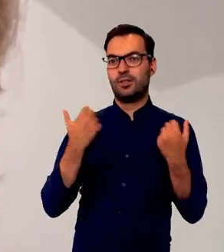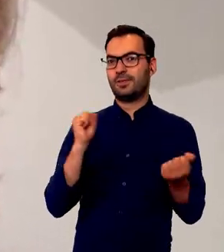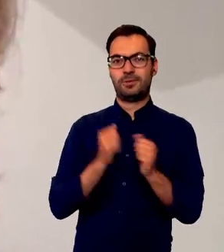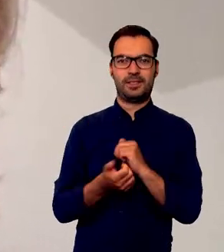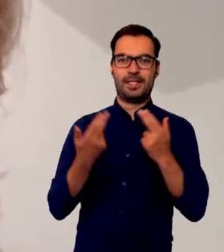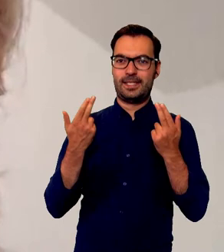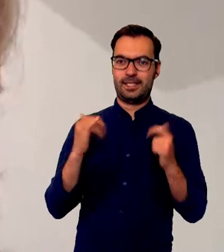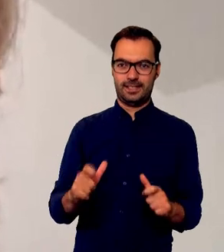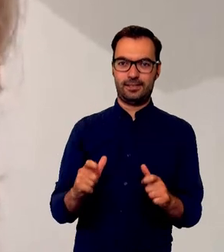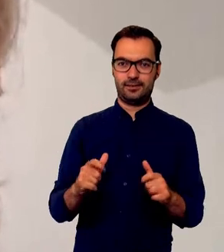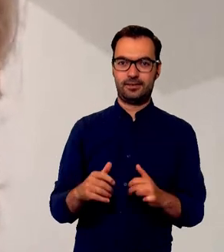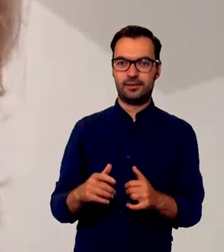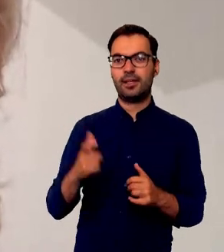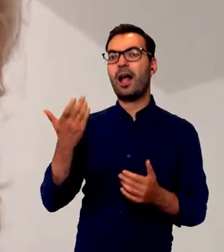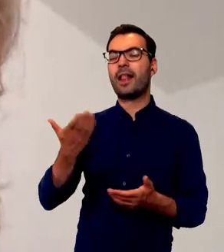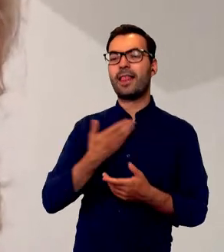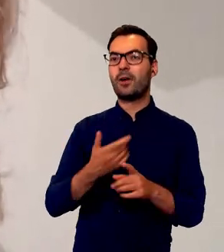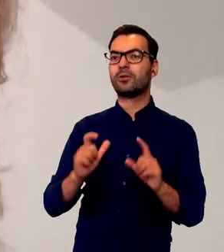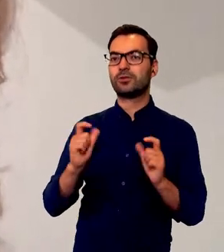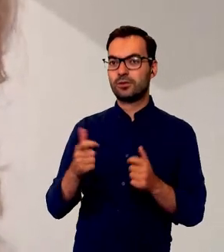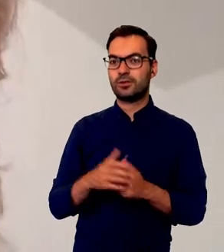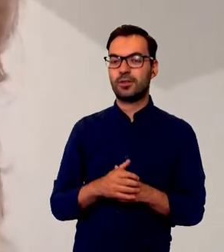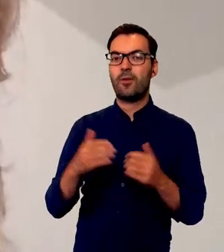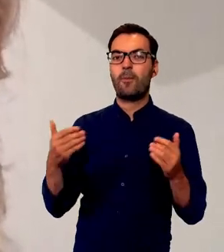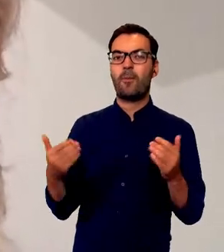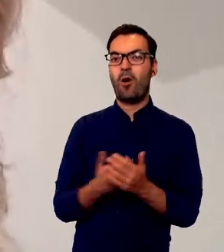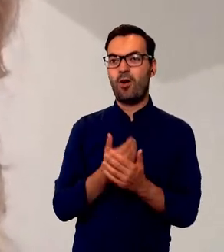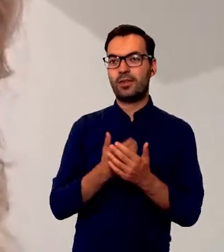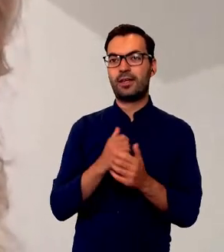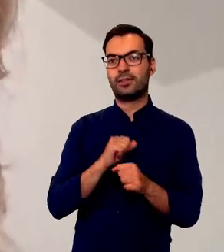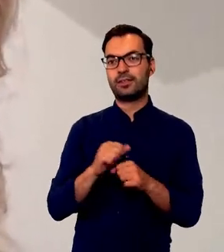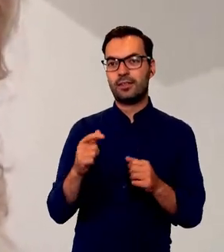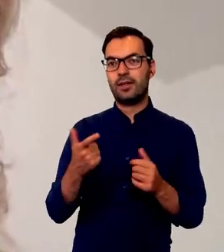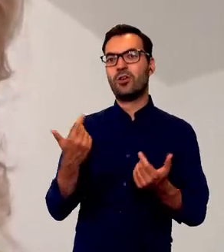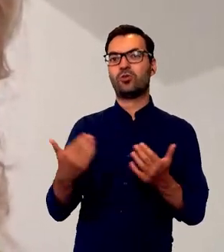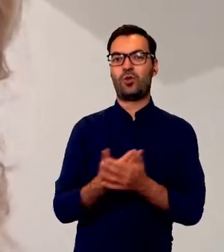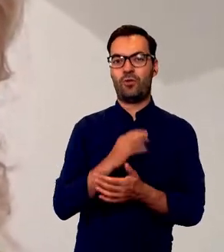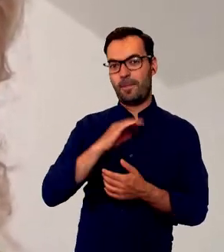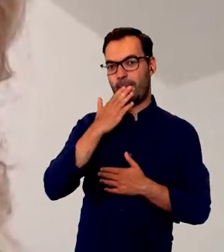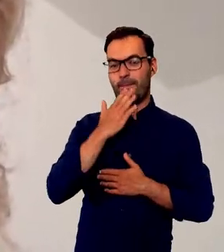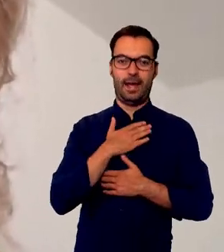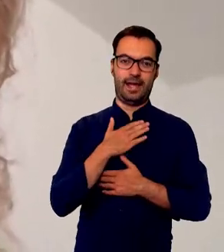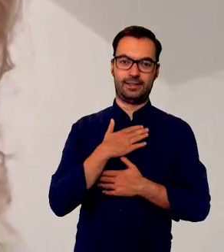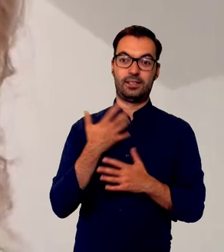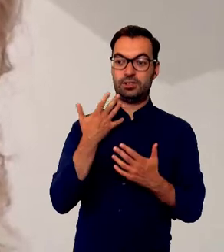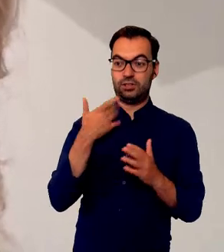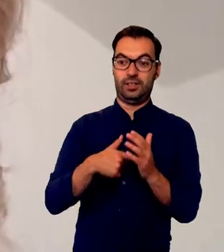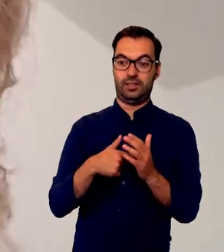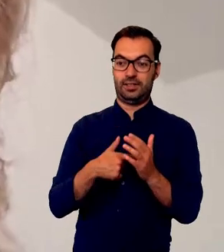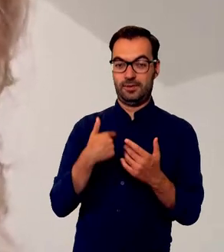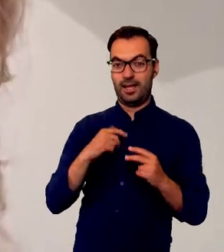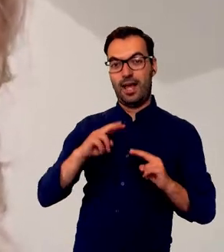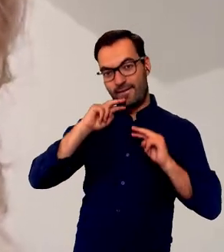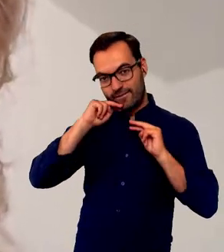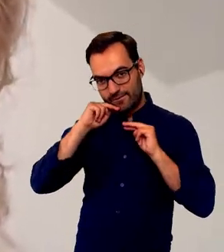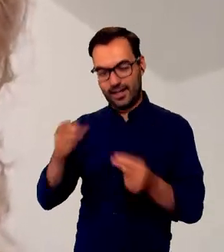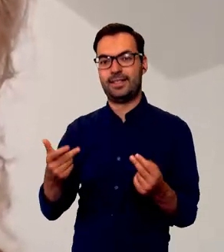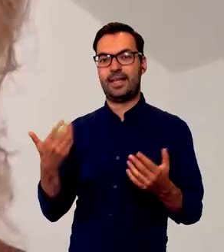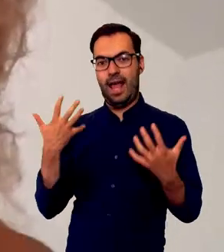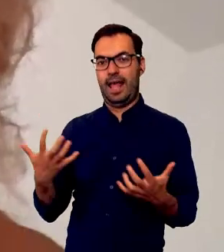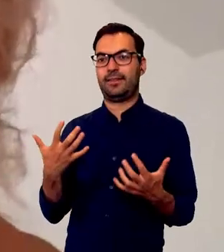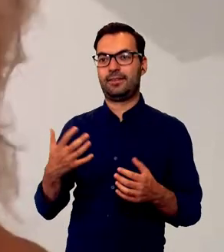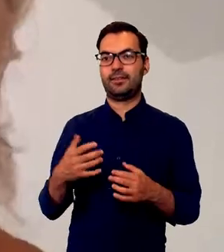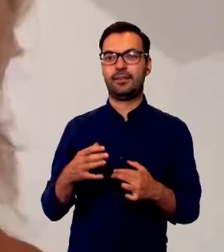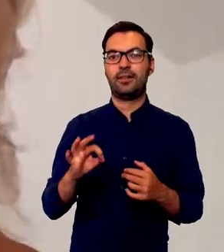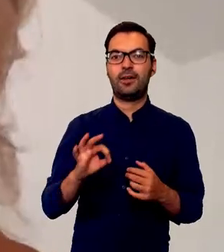życiu. Wiesz, co dało? Że moda stała się dla mnie z powrotem pasją, bo wracam do niej z ogromną przyjemnością, bo dzisiaj